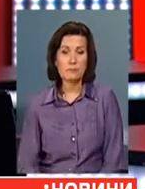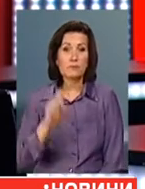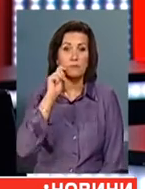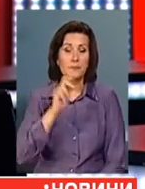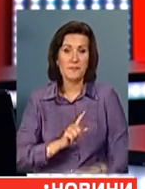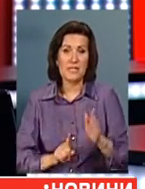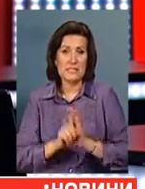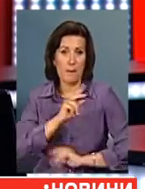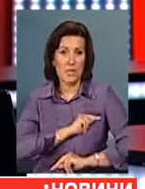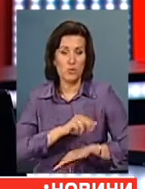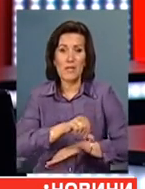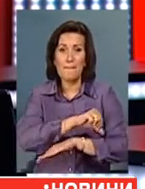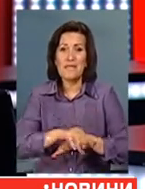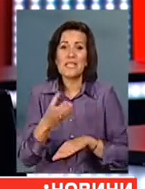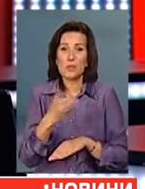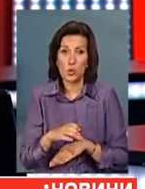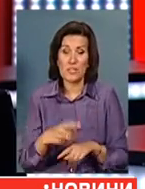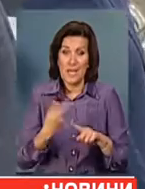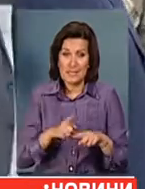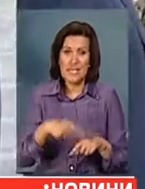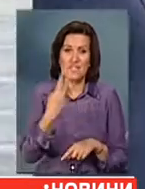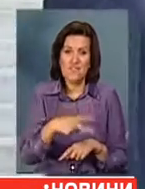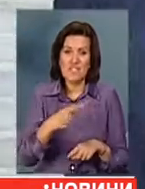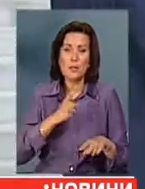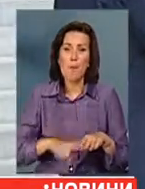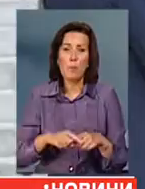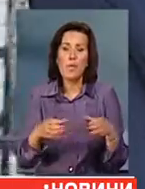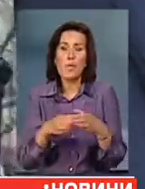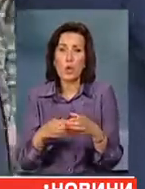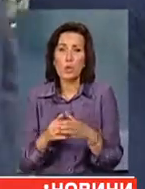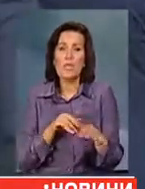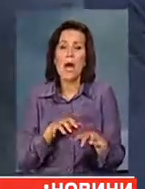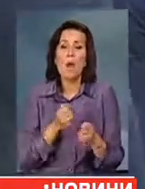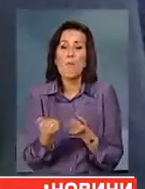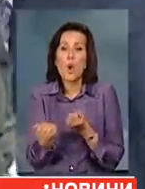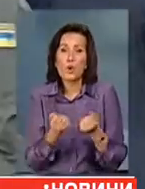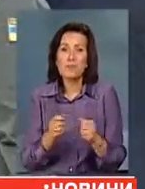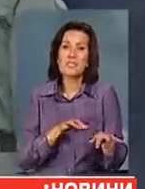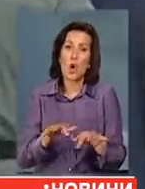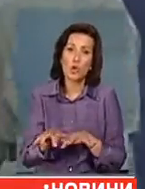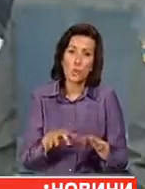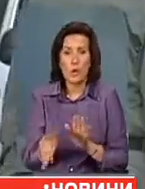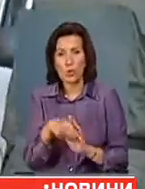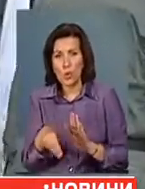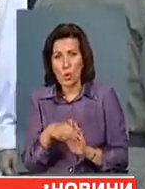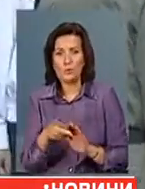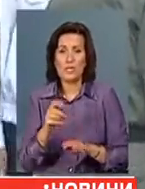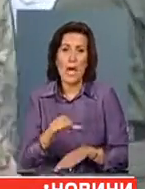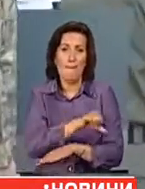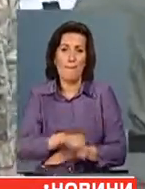В Україні запрацювала митна сотня. Це 20 мобільних груп для боротьби з контрабандою та корупцією на митницях. До кожного увійшли